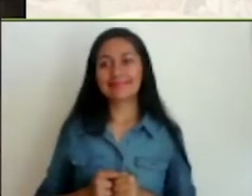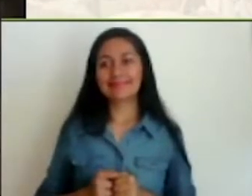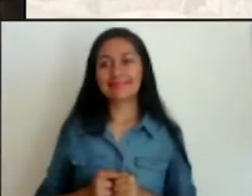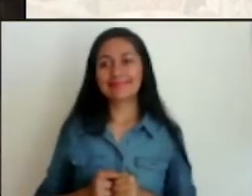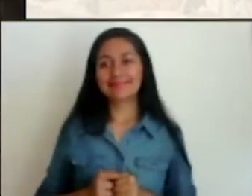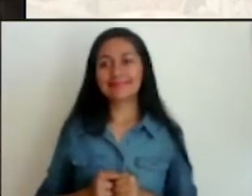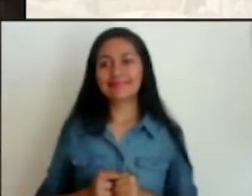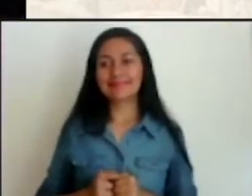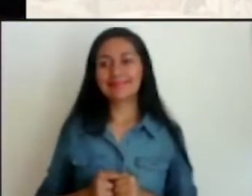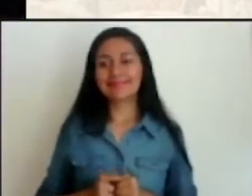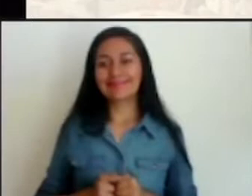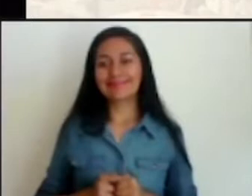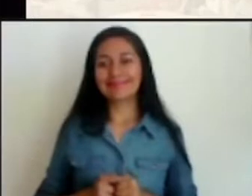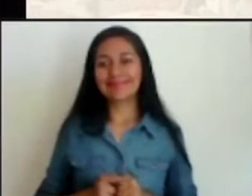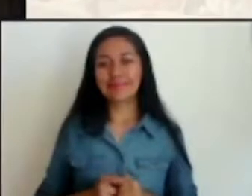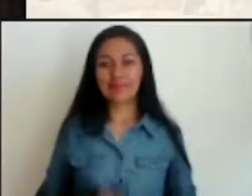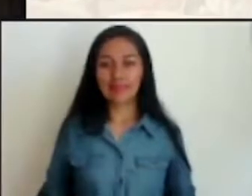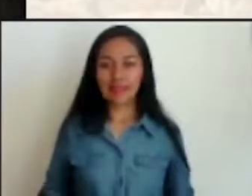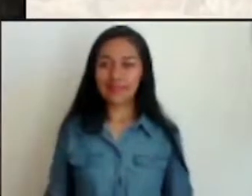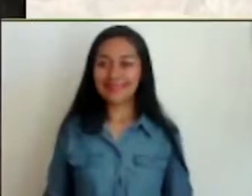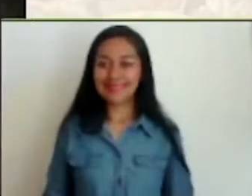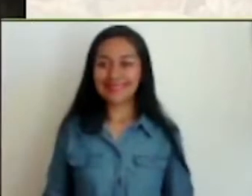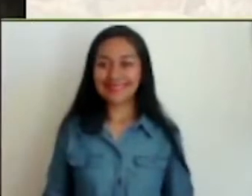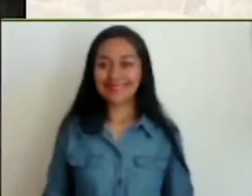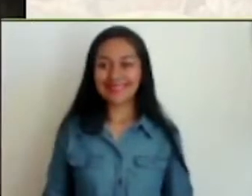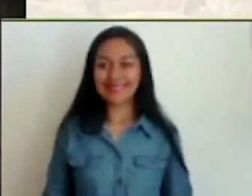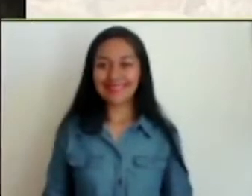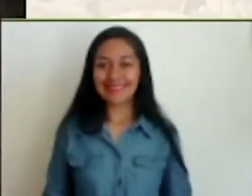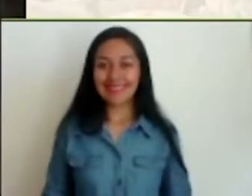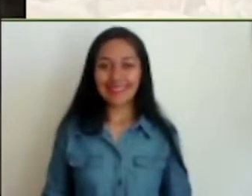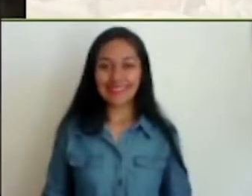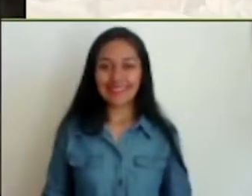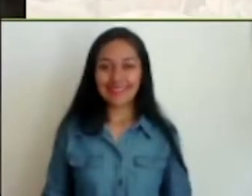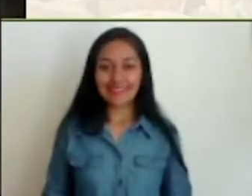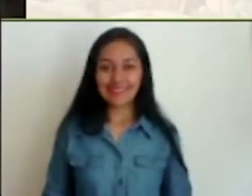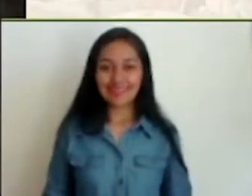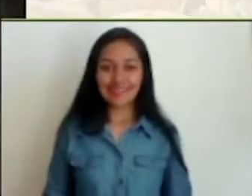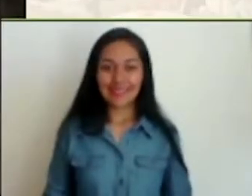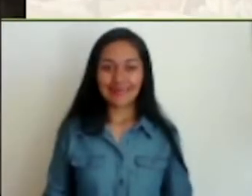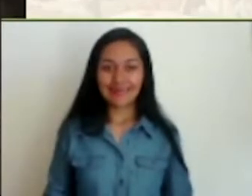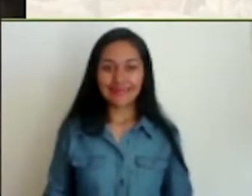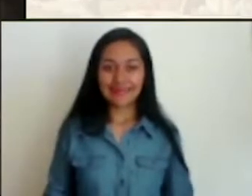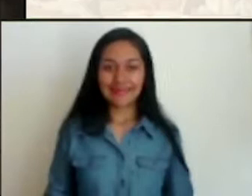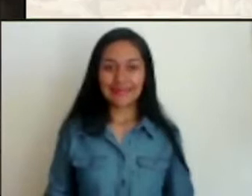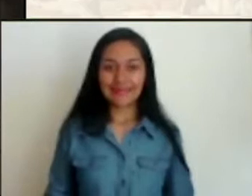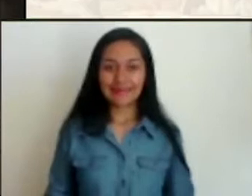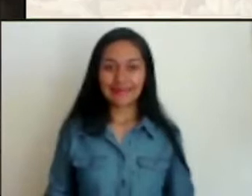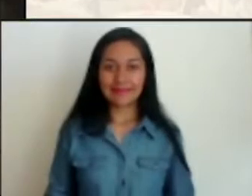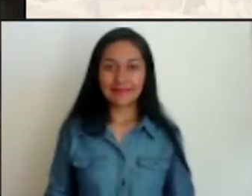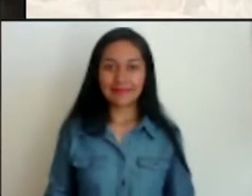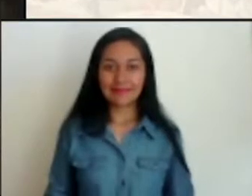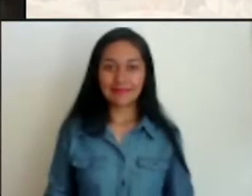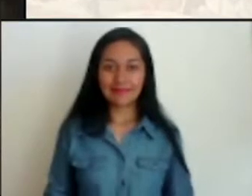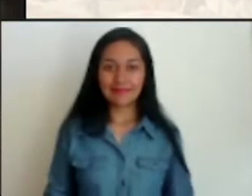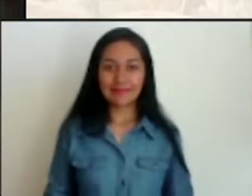mese. Venier celebra la liberazione della città dalla peste, interpretando il senso di sollievo e la felicità del popolo per